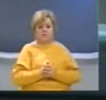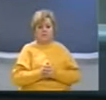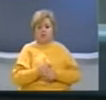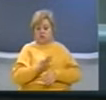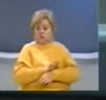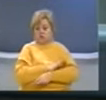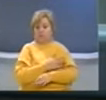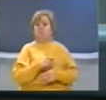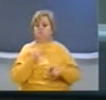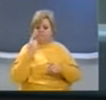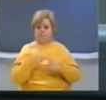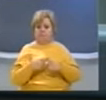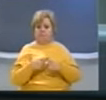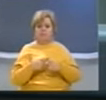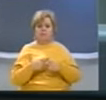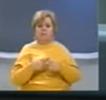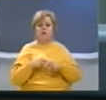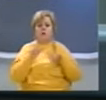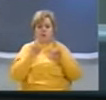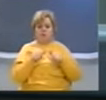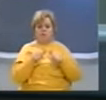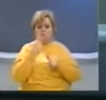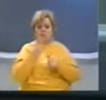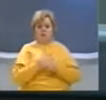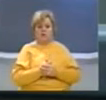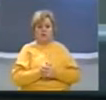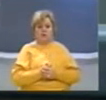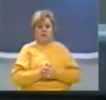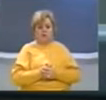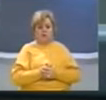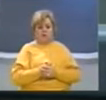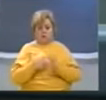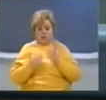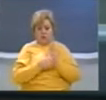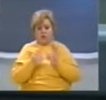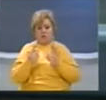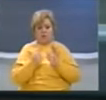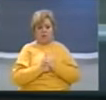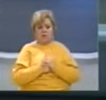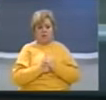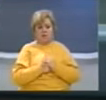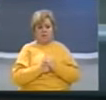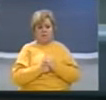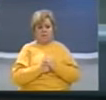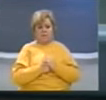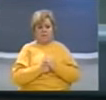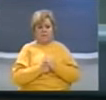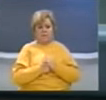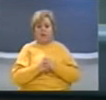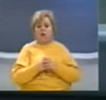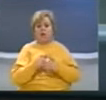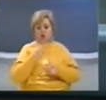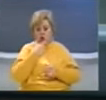shqetësimin krejt natyrshëm se djallëzit mund të fshihen në detale. Tek ky nen, pastuesi që ka të bëjë me pjesën ku flitet për